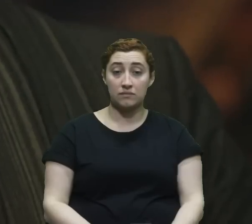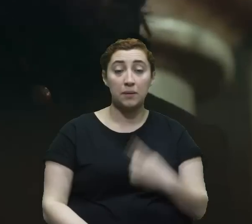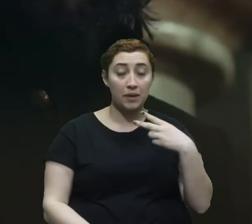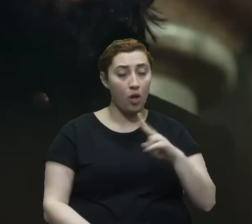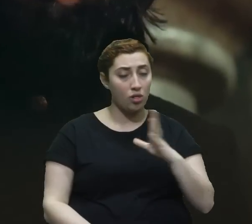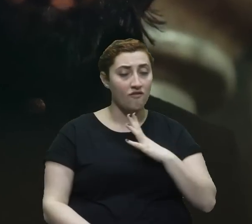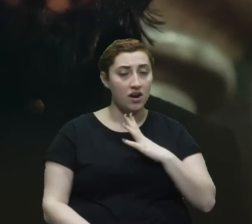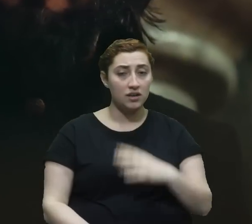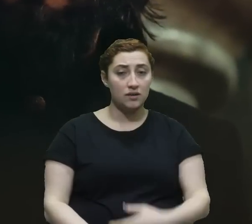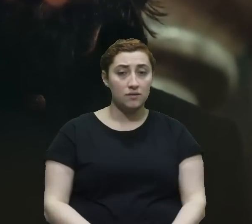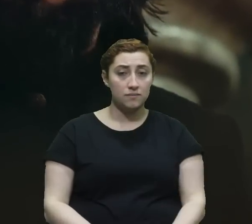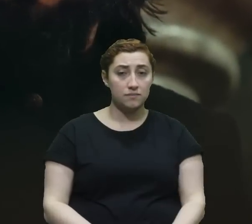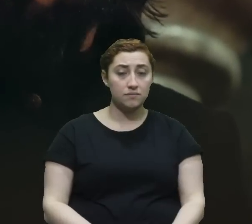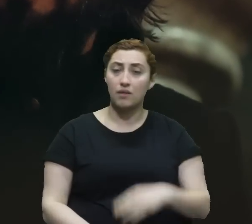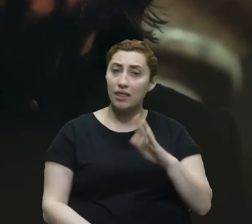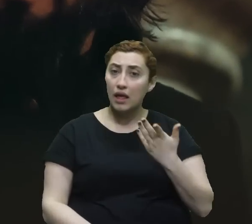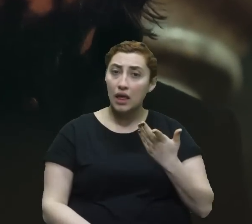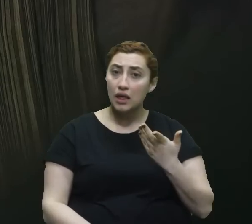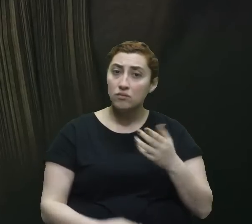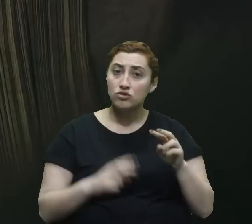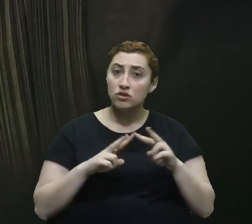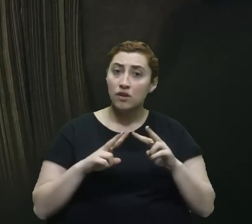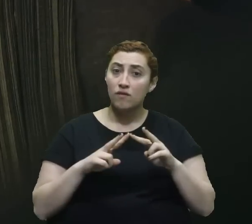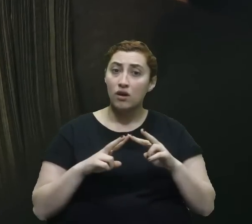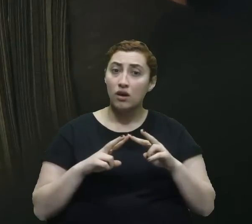Bir yolu var. Ney Mustafa'm?